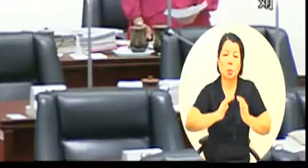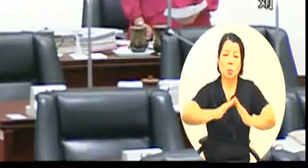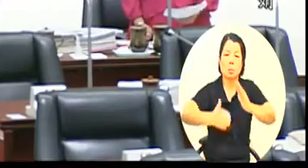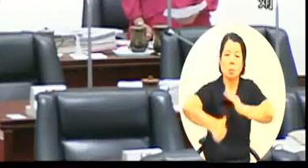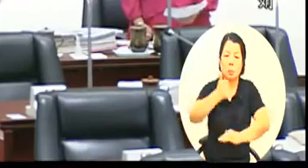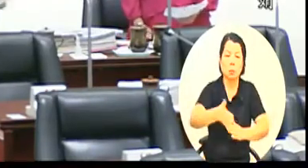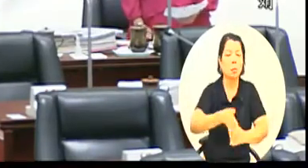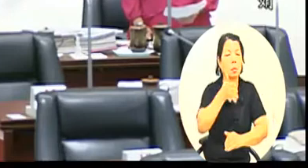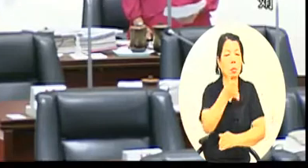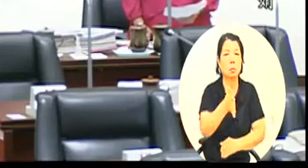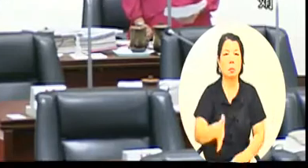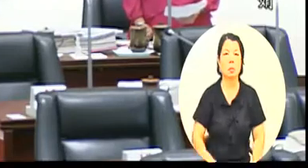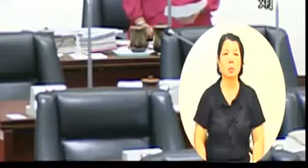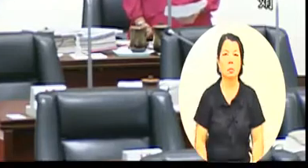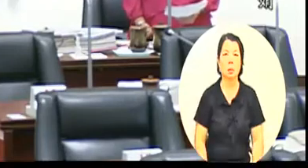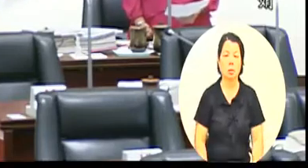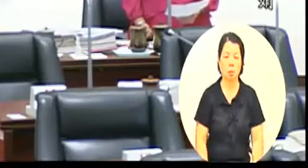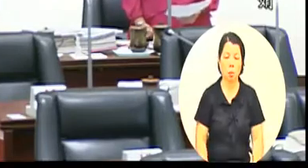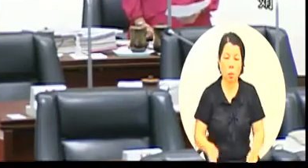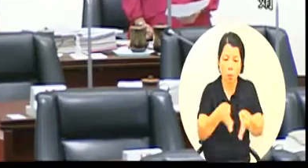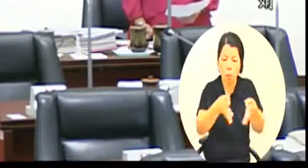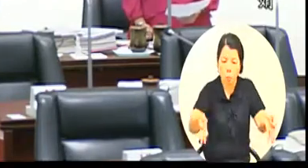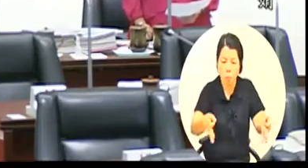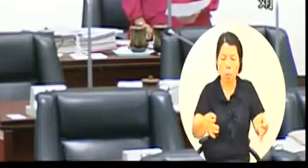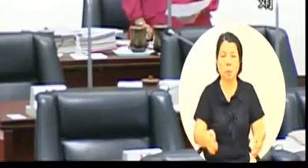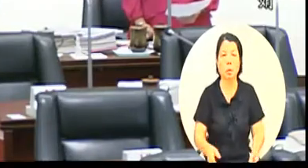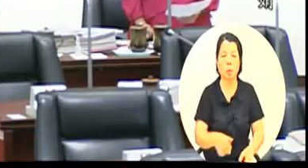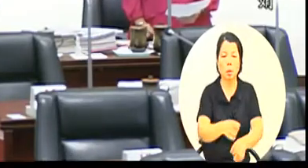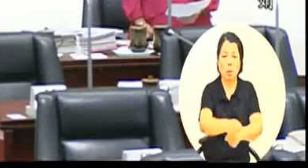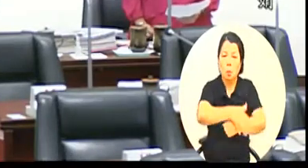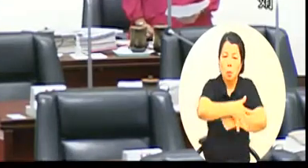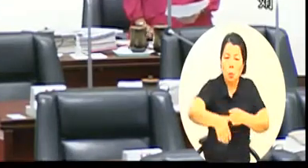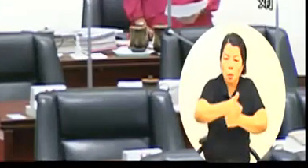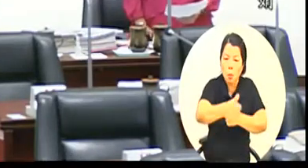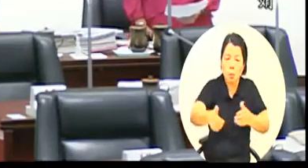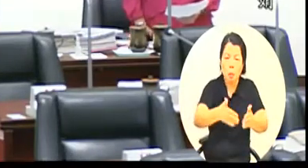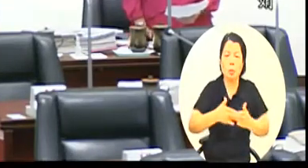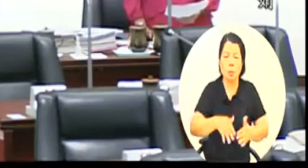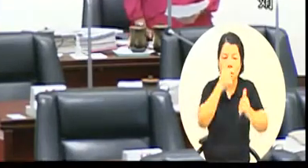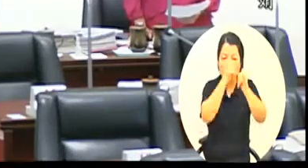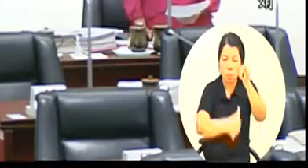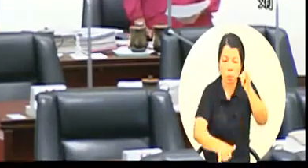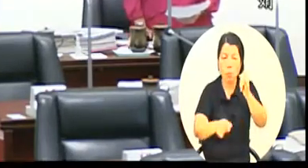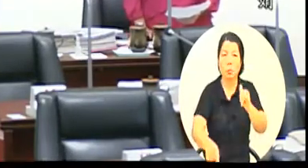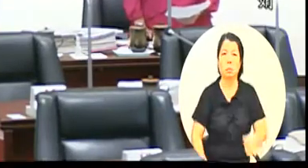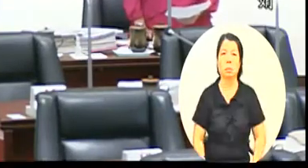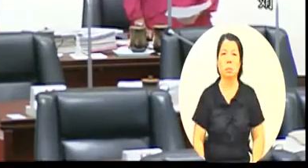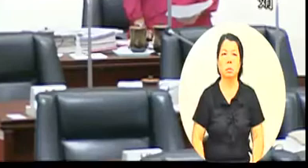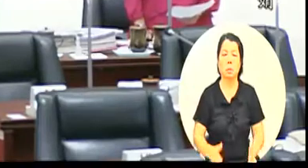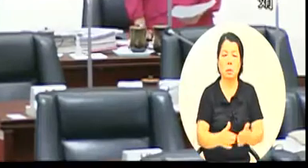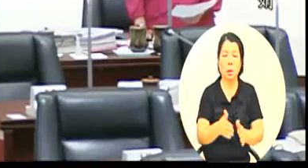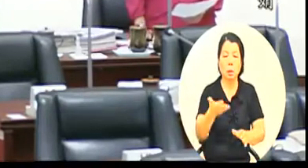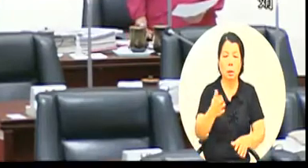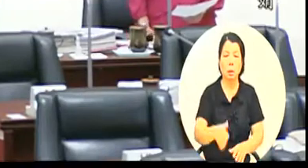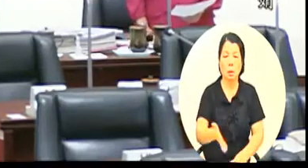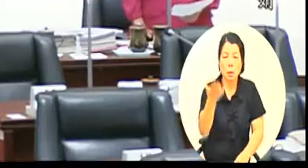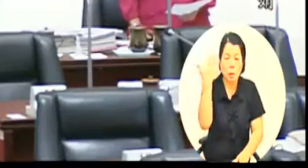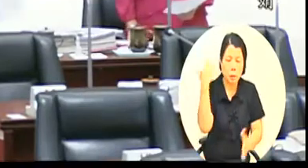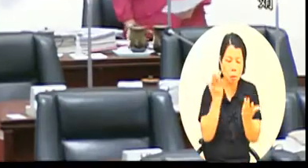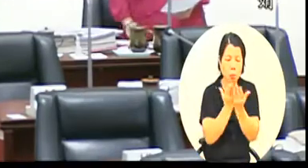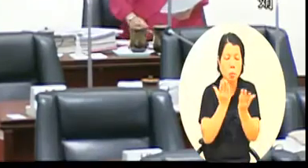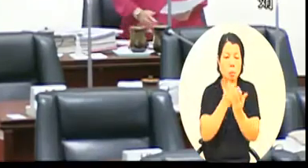哈，我就单就我们委员他的学术背景，他所念的背景跟他现在所从事的行业来讲